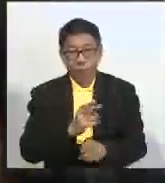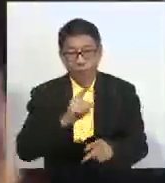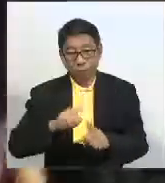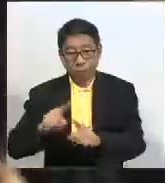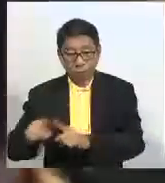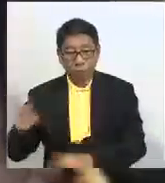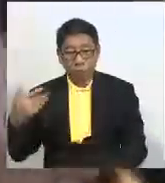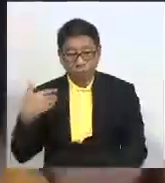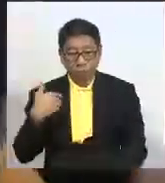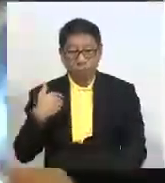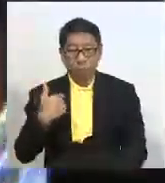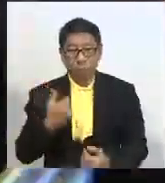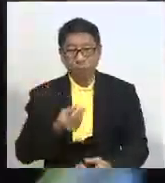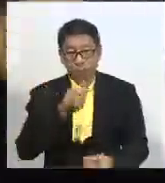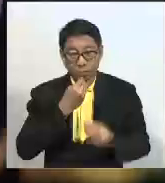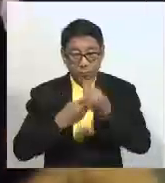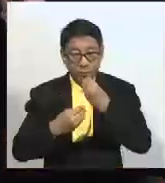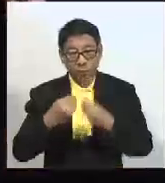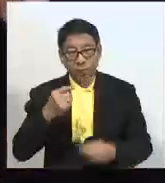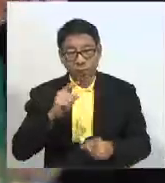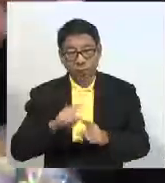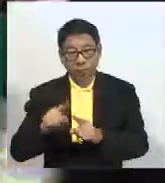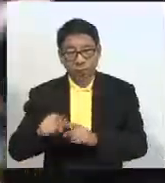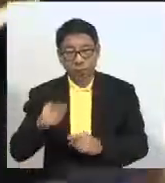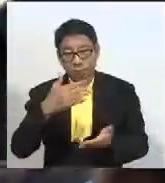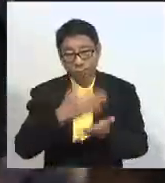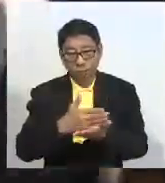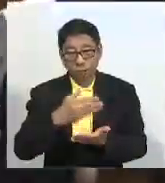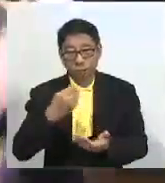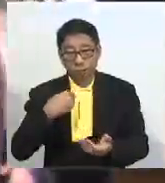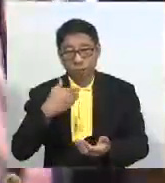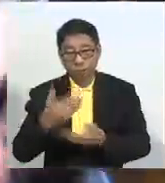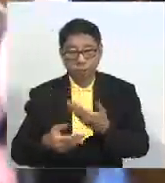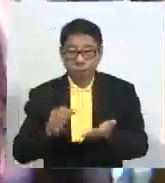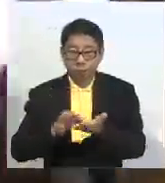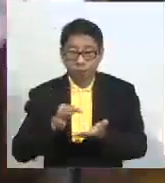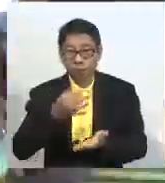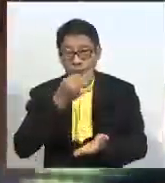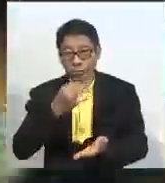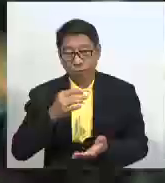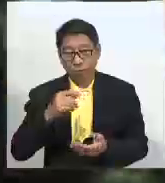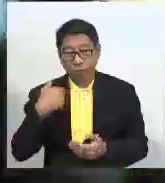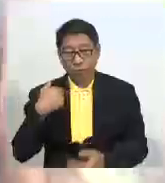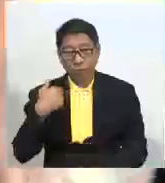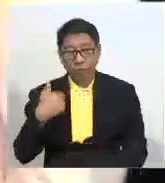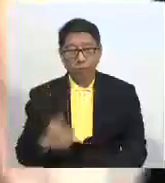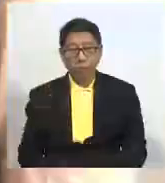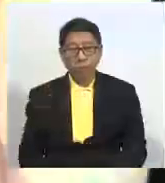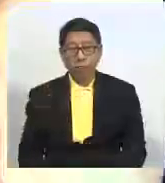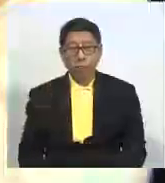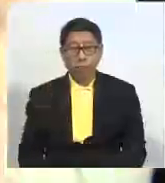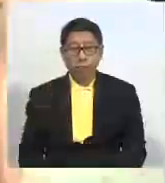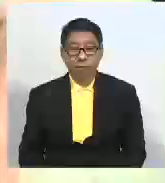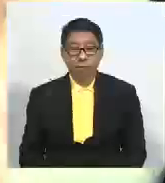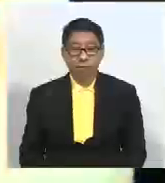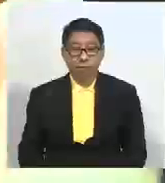งเหล่านี้เอาไว้ค่ะ ชิมตลอดงานเลยนะคะคือแวะร้านไหนแม่ค้าก็ให้ชิมร้านนั้นน่